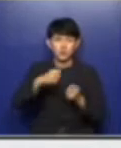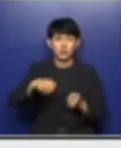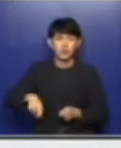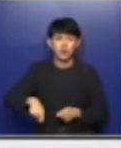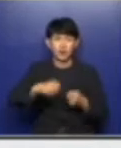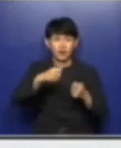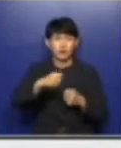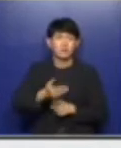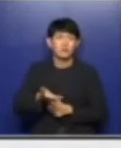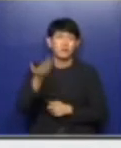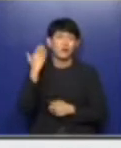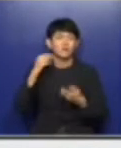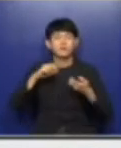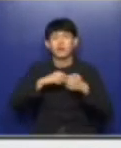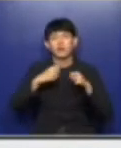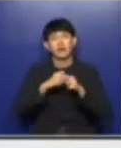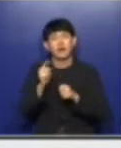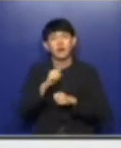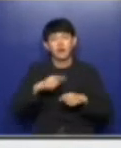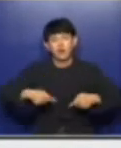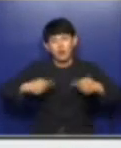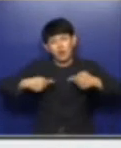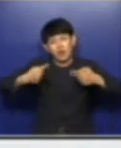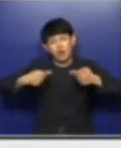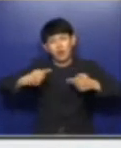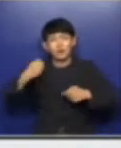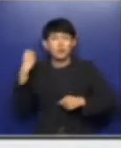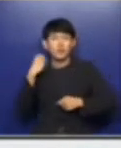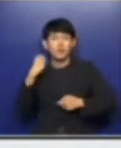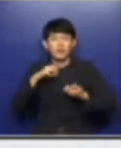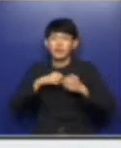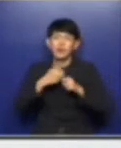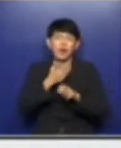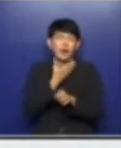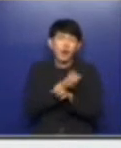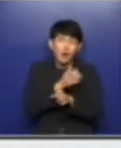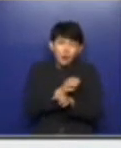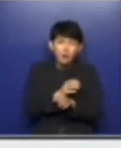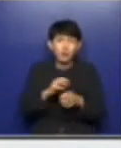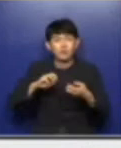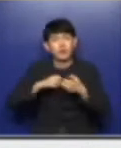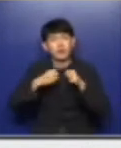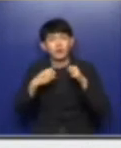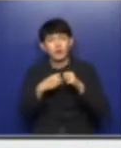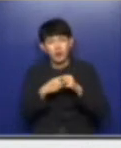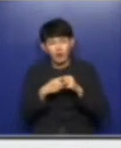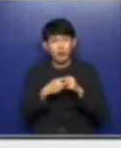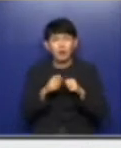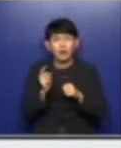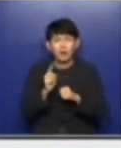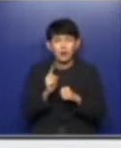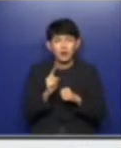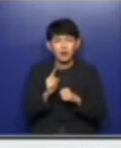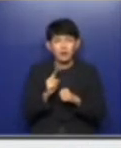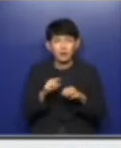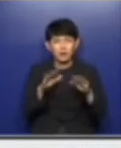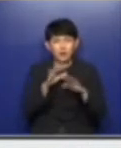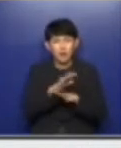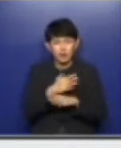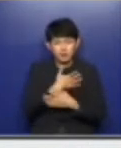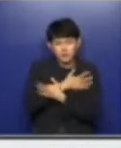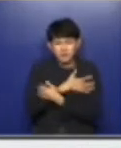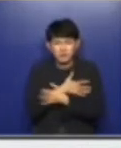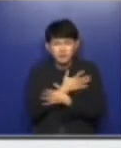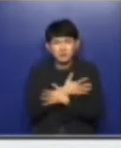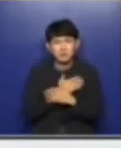มีปัญหาเรื่องของการทะเลาะวิวาทมีเรื่องสุรามีปัญหาเรื่องของการละเมิดสิทธิของคนอื่นนะ